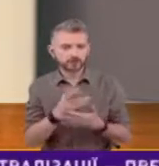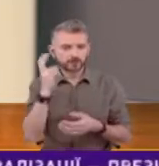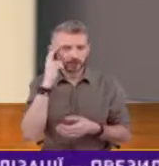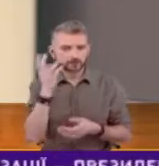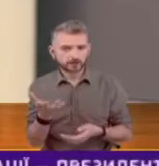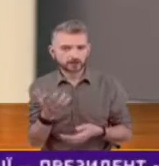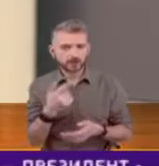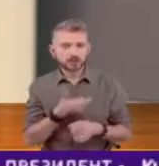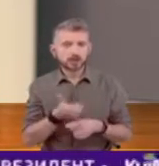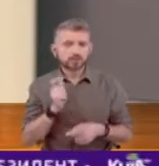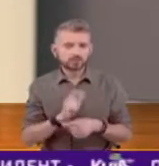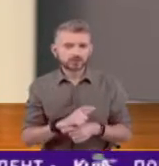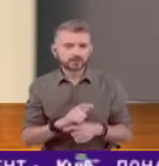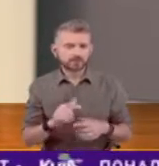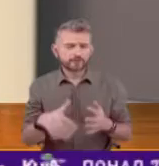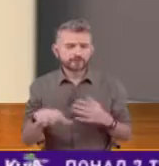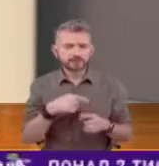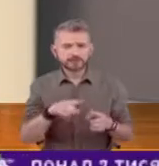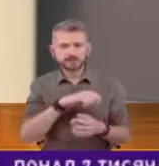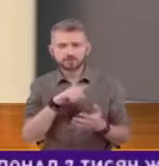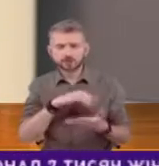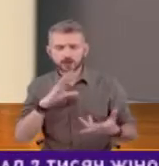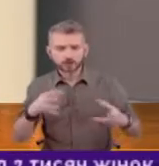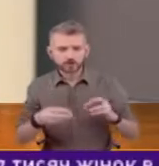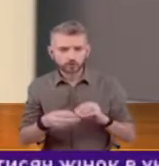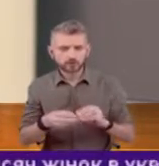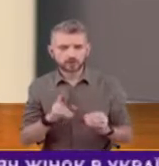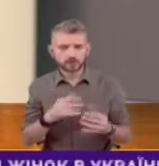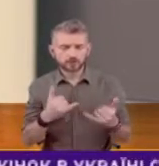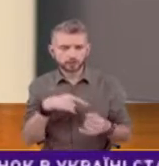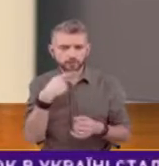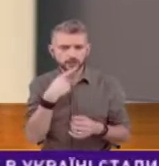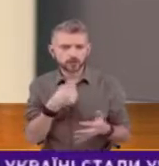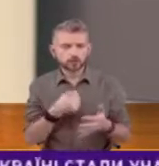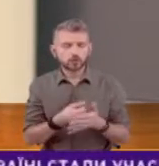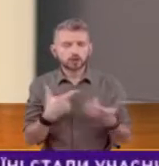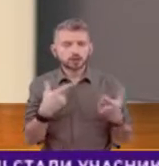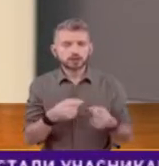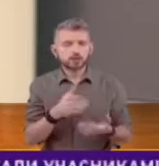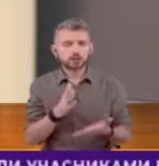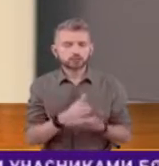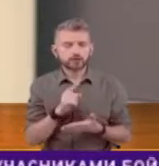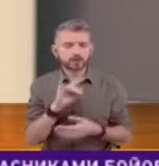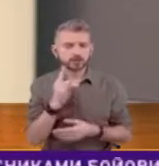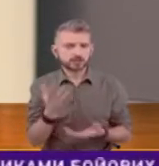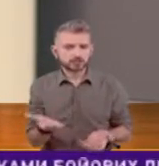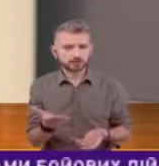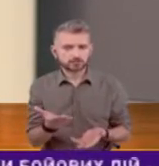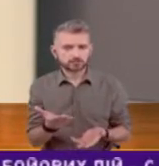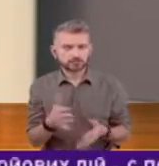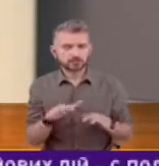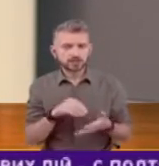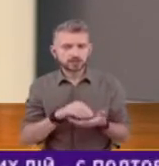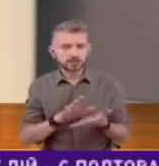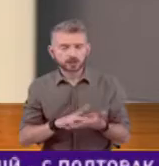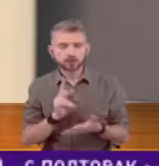Бо найбільше, знову, всі ці питання зводяться, як ми щойно заговорили, про де саме перебуває ця людина, тобто реєстрація.